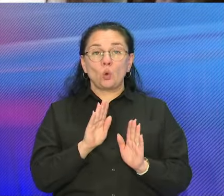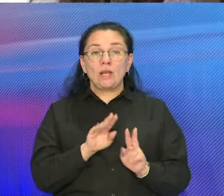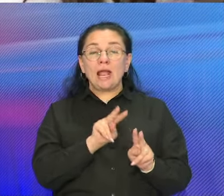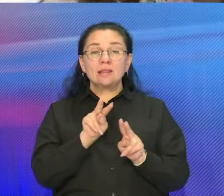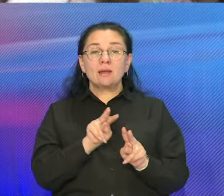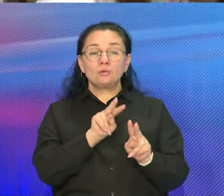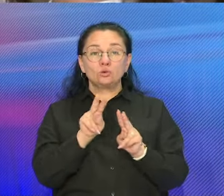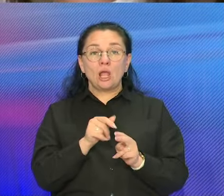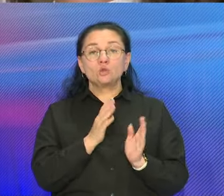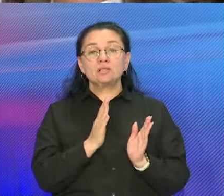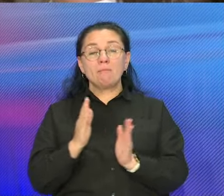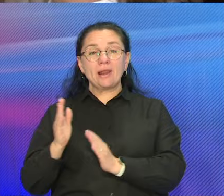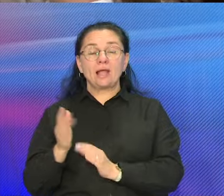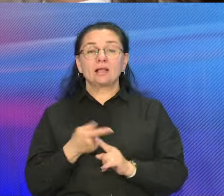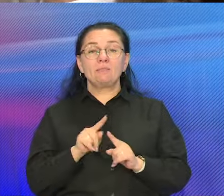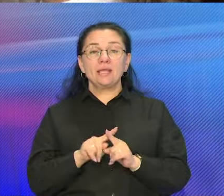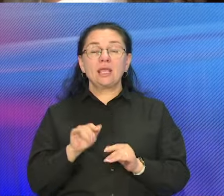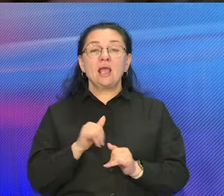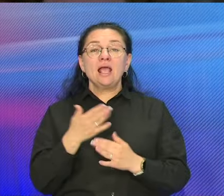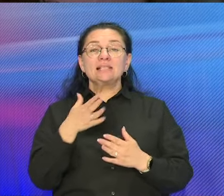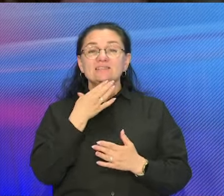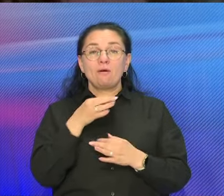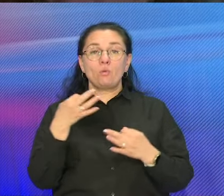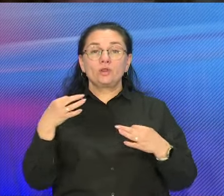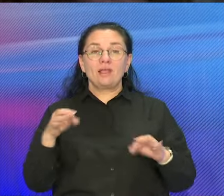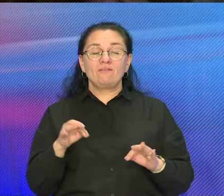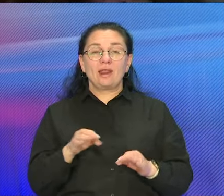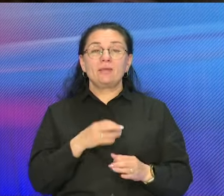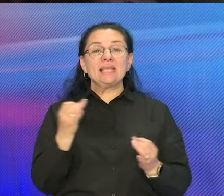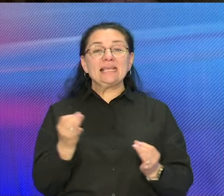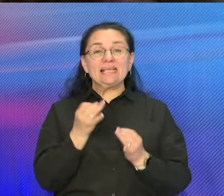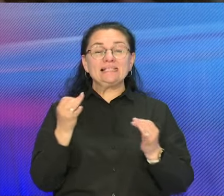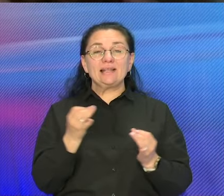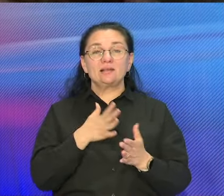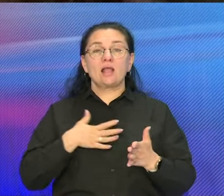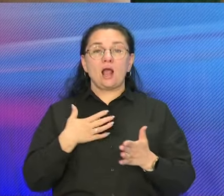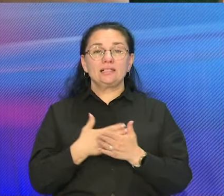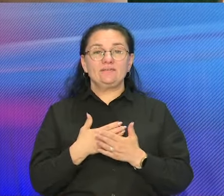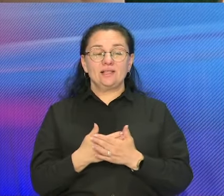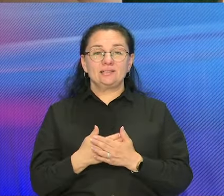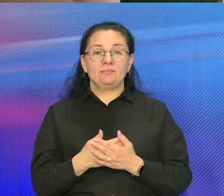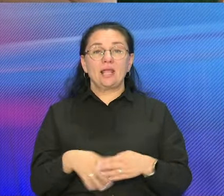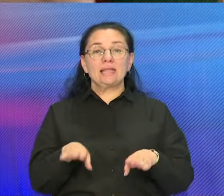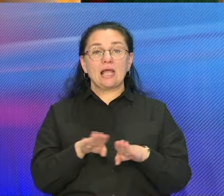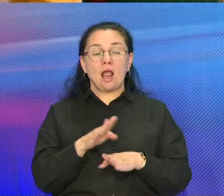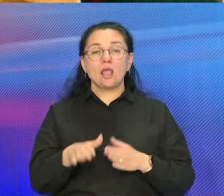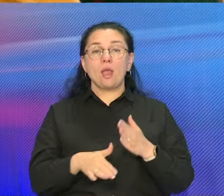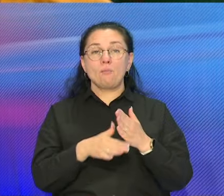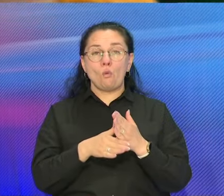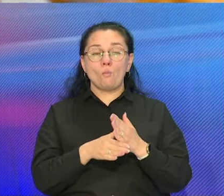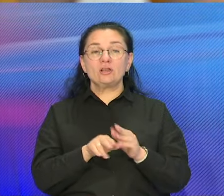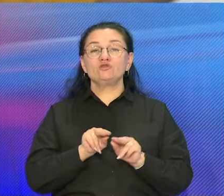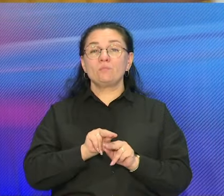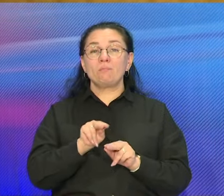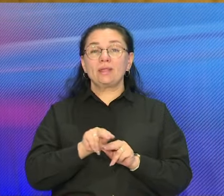дисциплиной и парадкам, але и наполняют вольный час дятей корыстными и цикавыми активностями Такая допомога педагогам